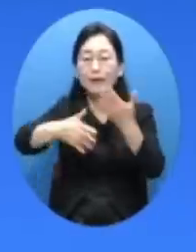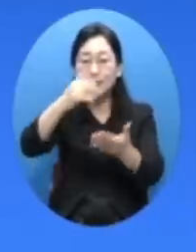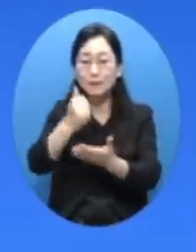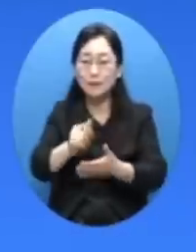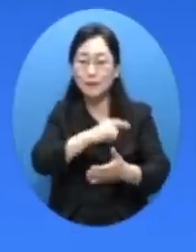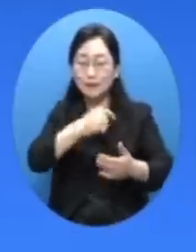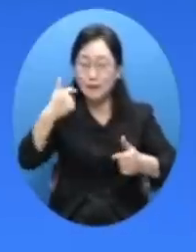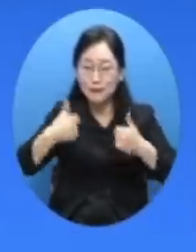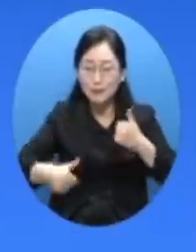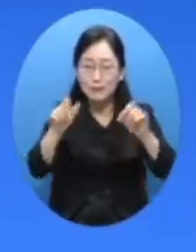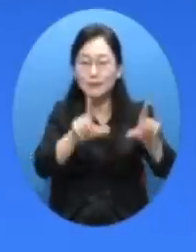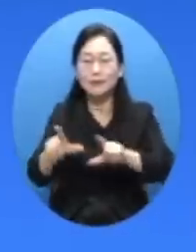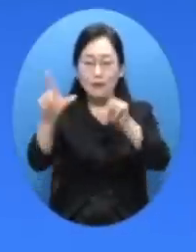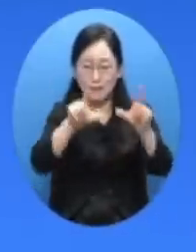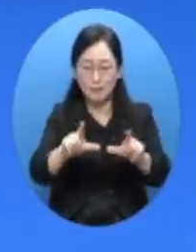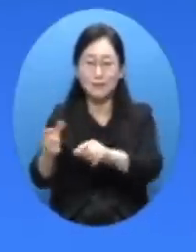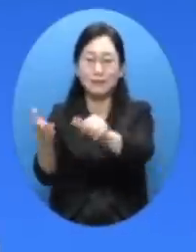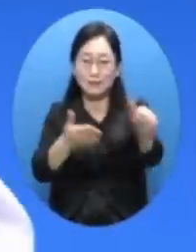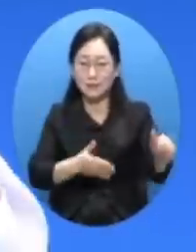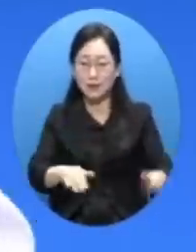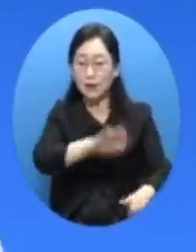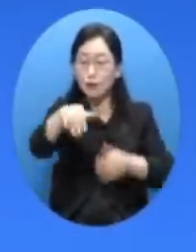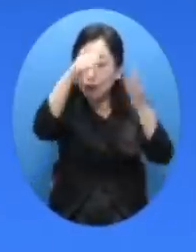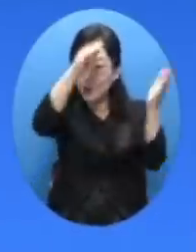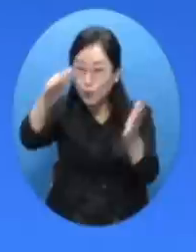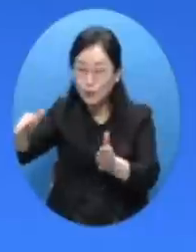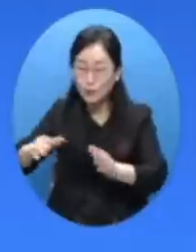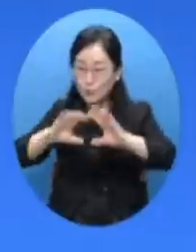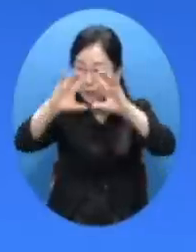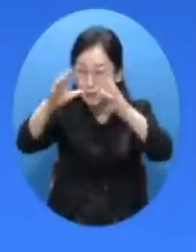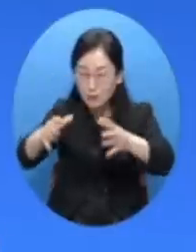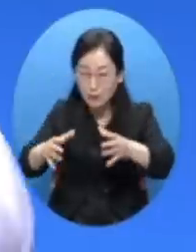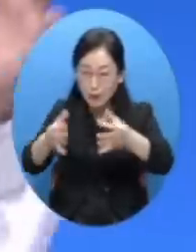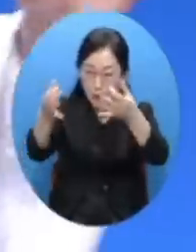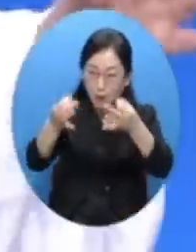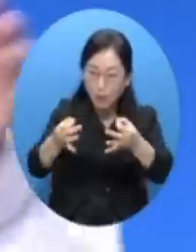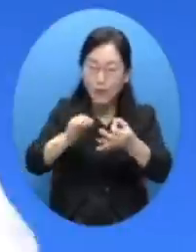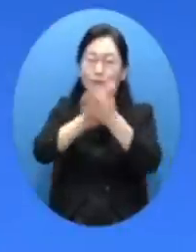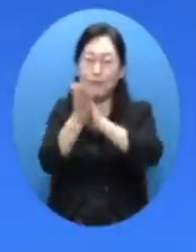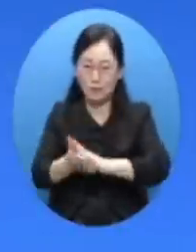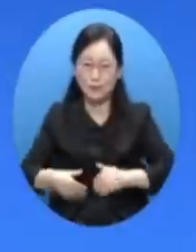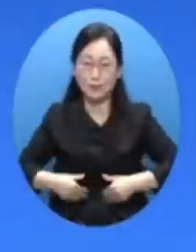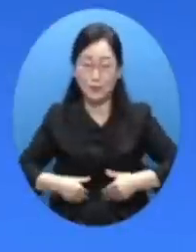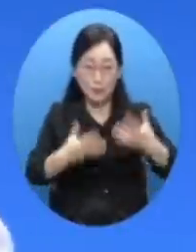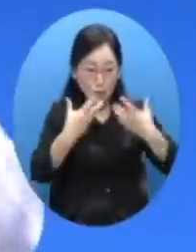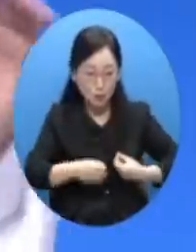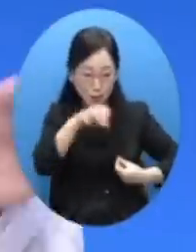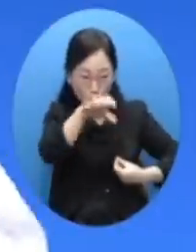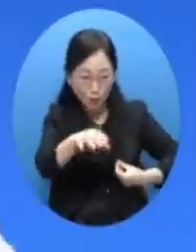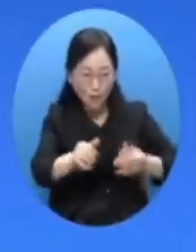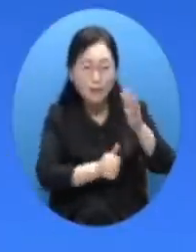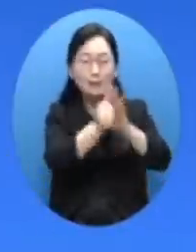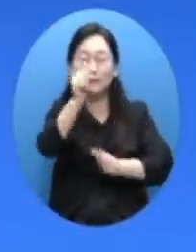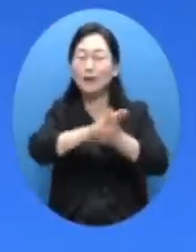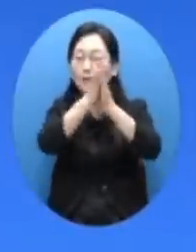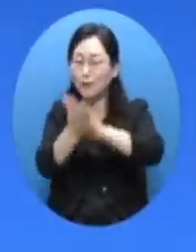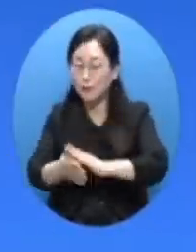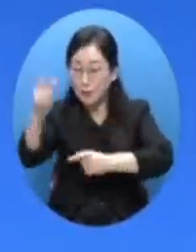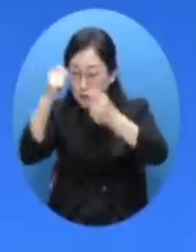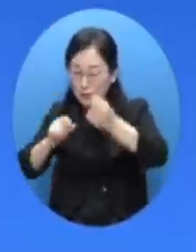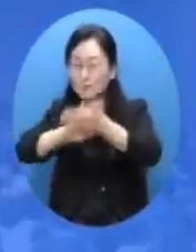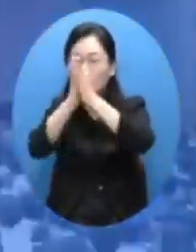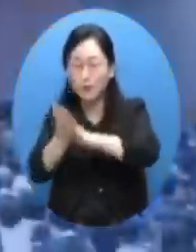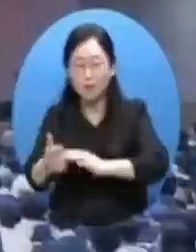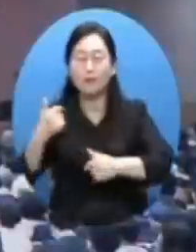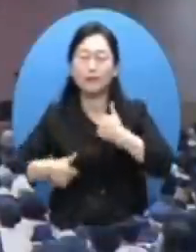가장 기뻐하시는 삶을 살아야 됩니다. 우리를 통하여 세상이 변화되어야 합니다. 절망 있는 곳에 희망이, 슬픔이 있는 곳에 기쁨이